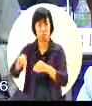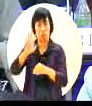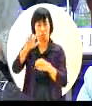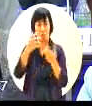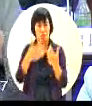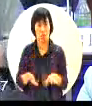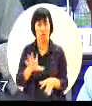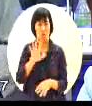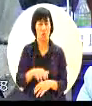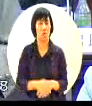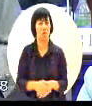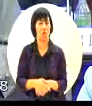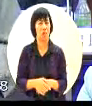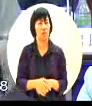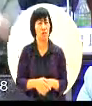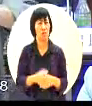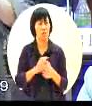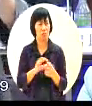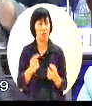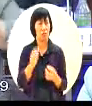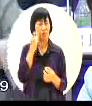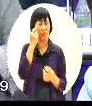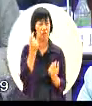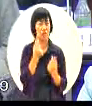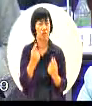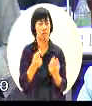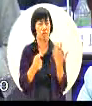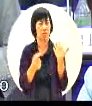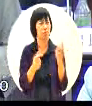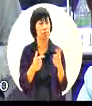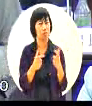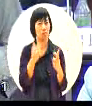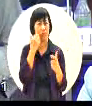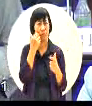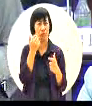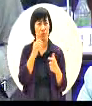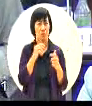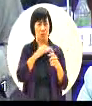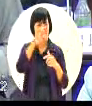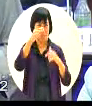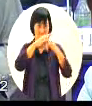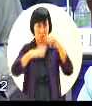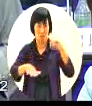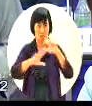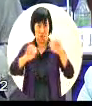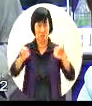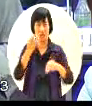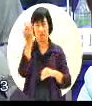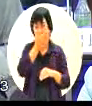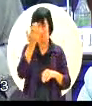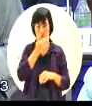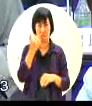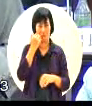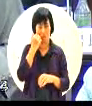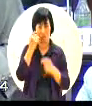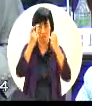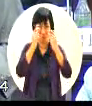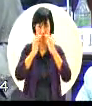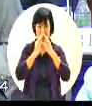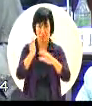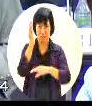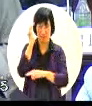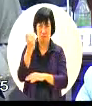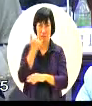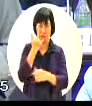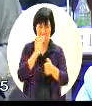真，即摆看起来吼，啊，伫山坡地，啊，拢是真水， 啊，好好市政府开发，也是